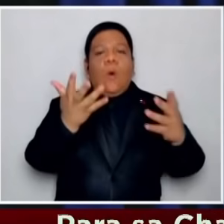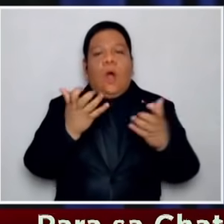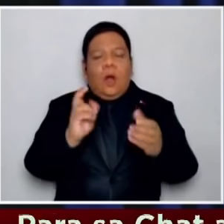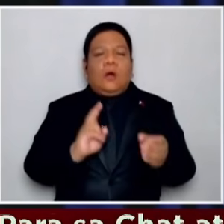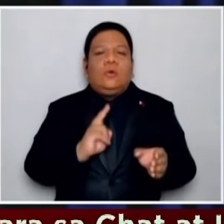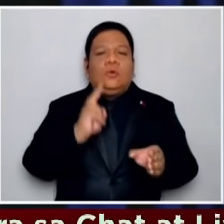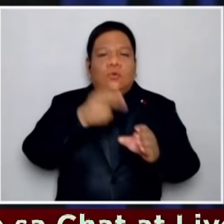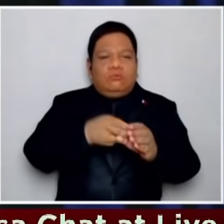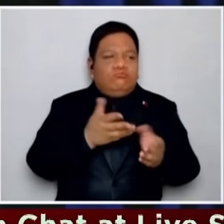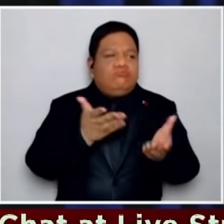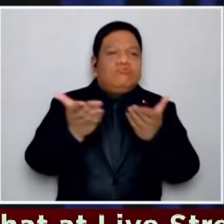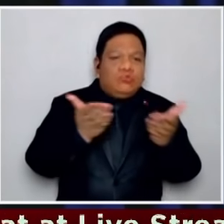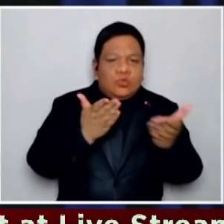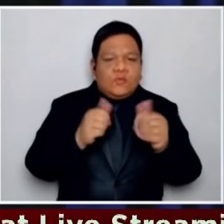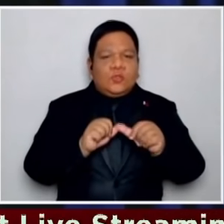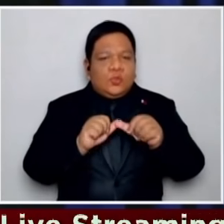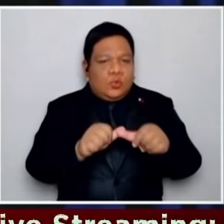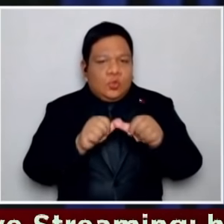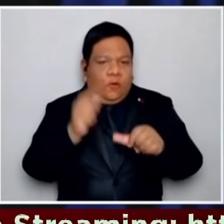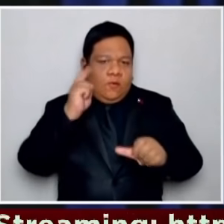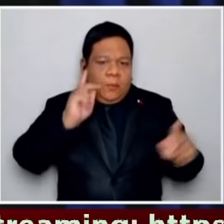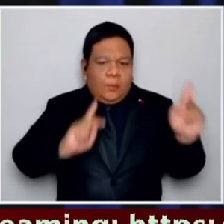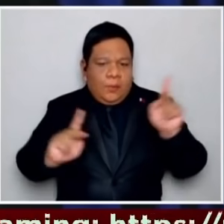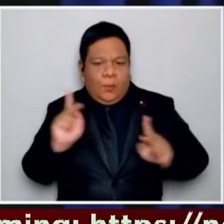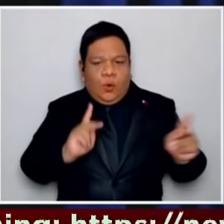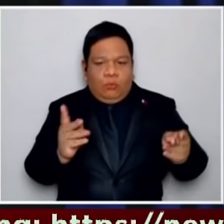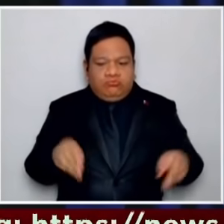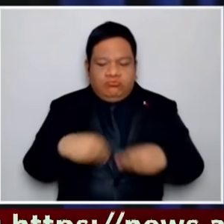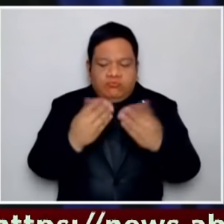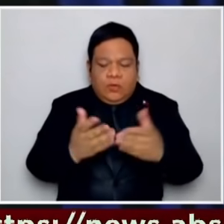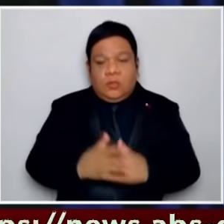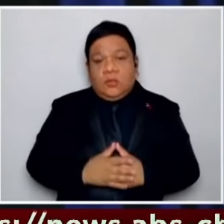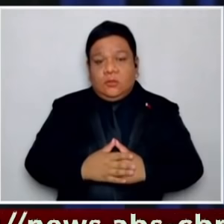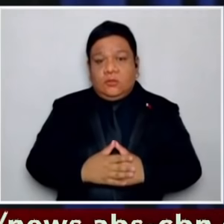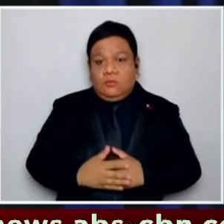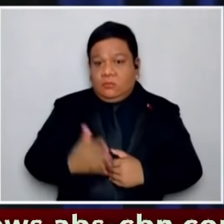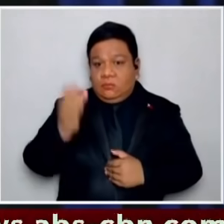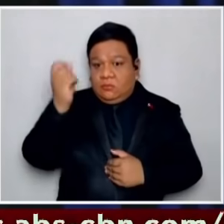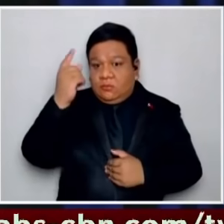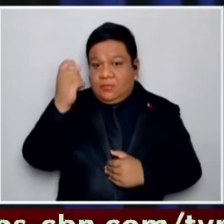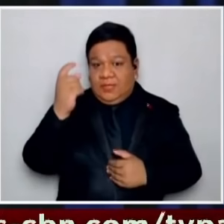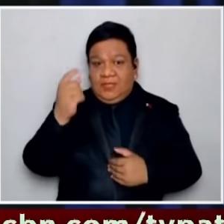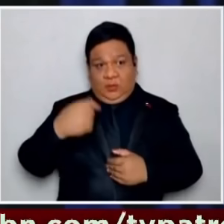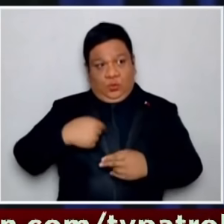bayan. At dahil matatapos na yung term niya as president,